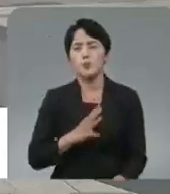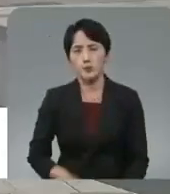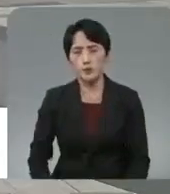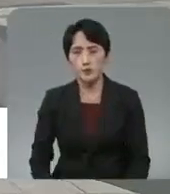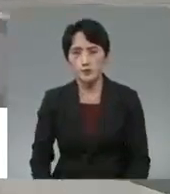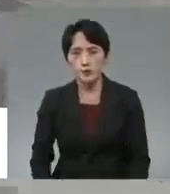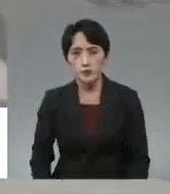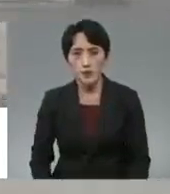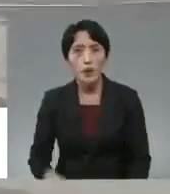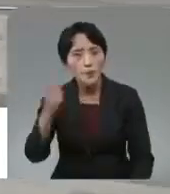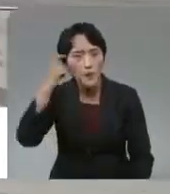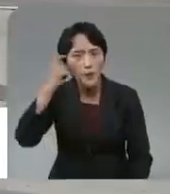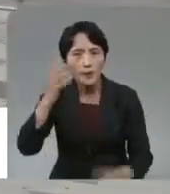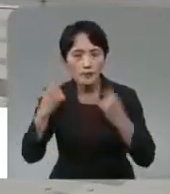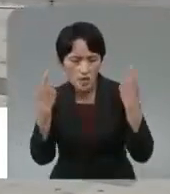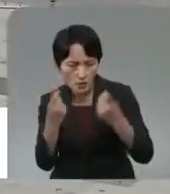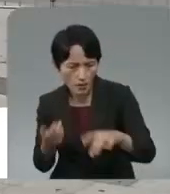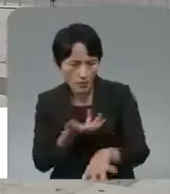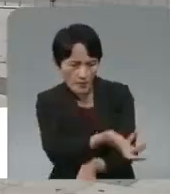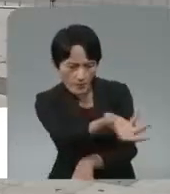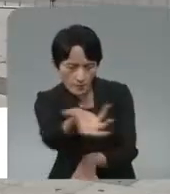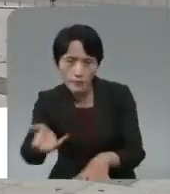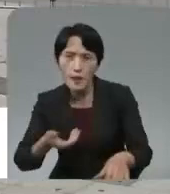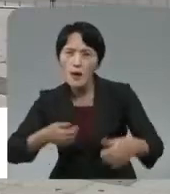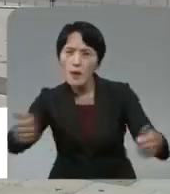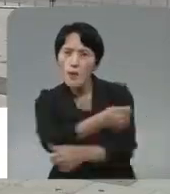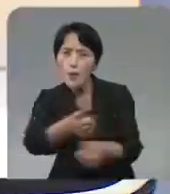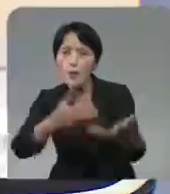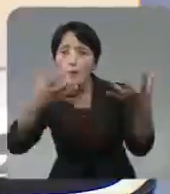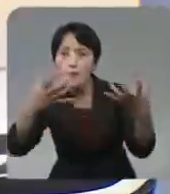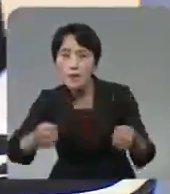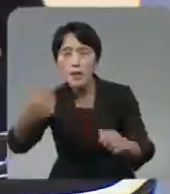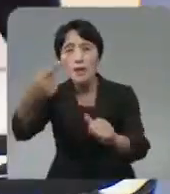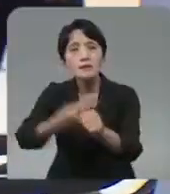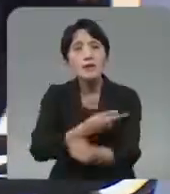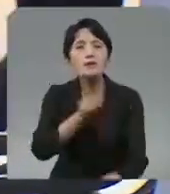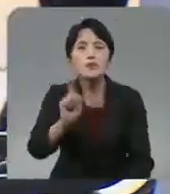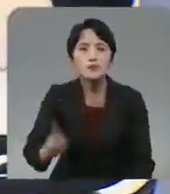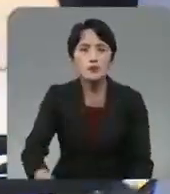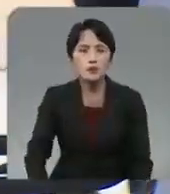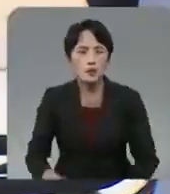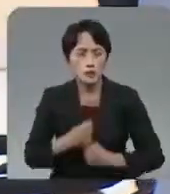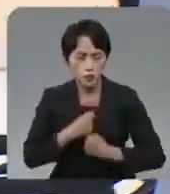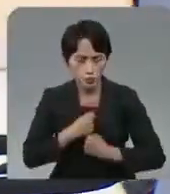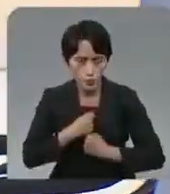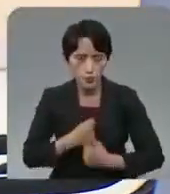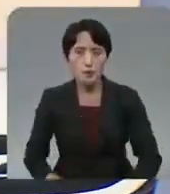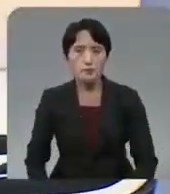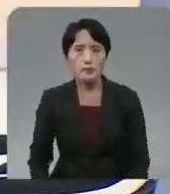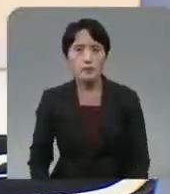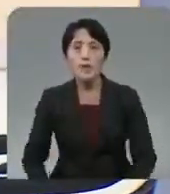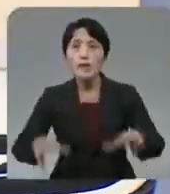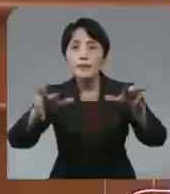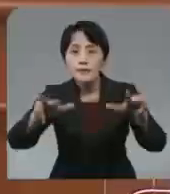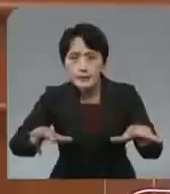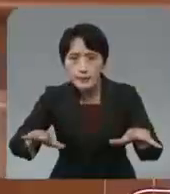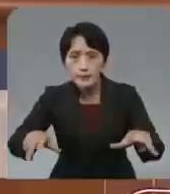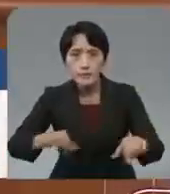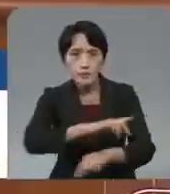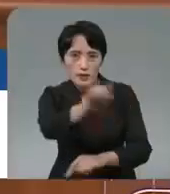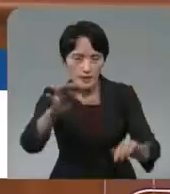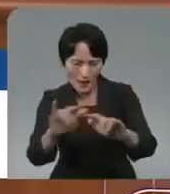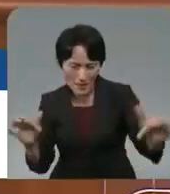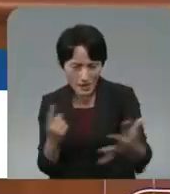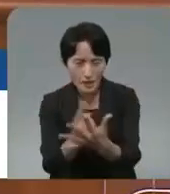умер один человек общее чувство умерших 2060 человек коэффициент смертности 1 и 13 сотых процента